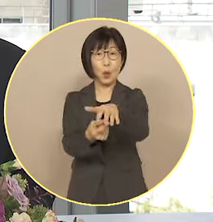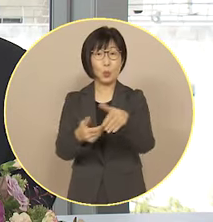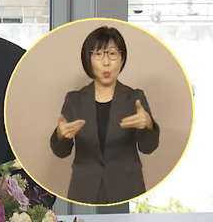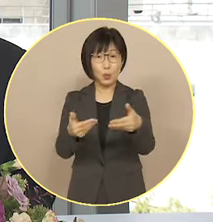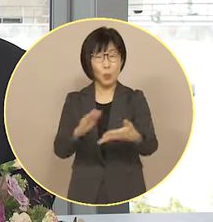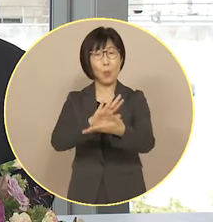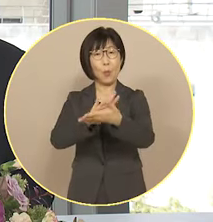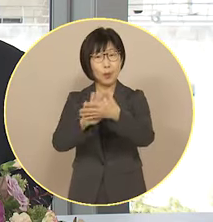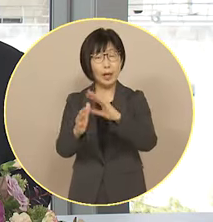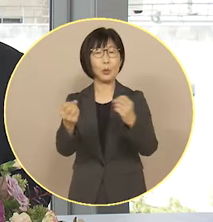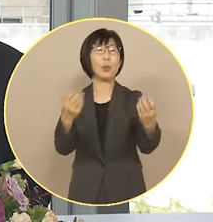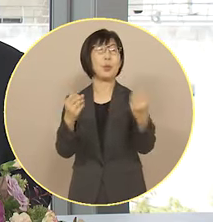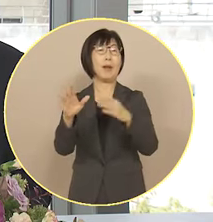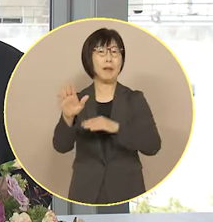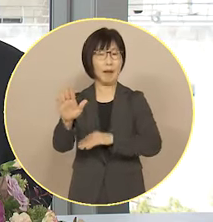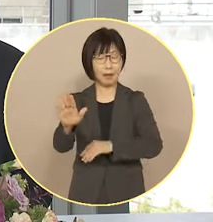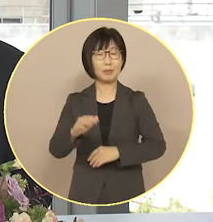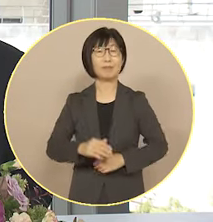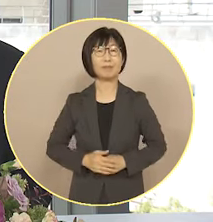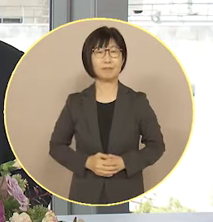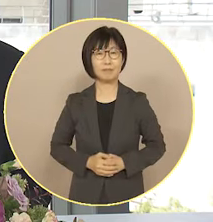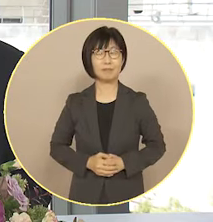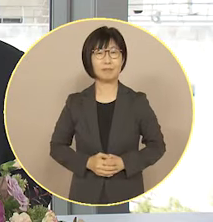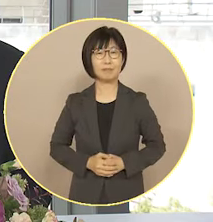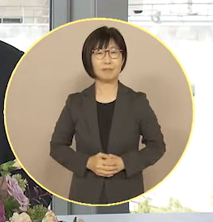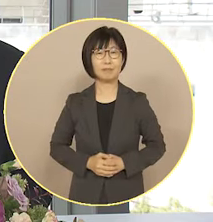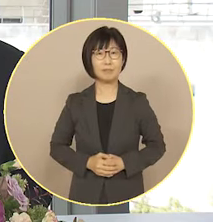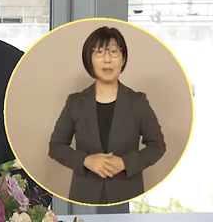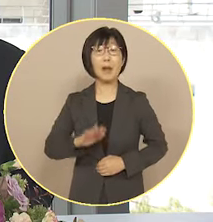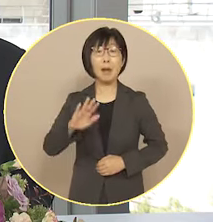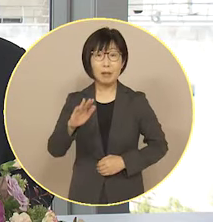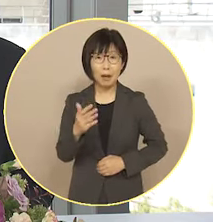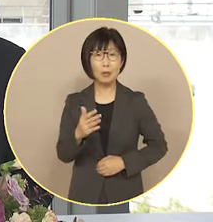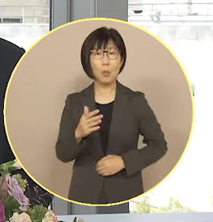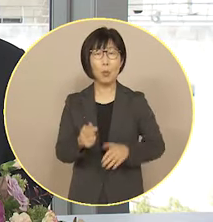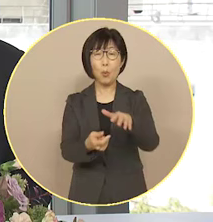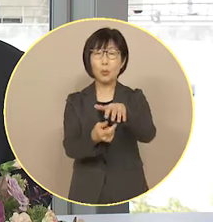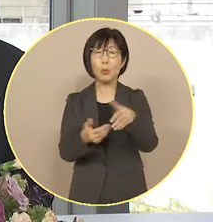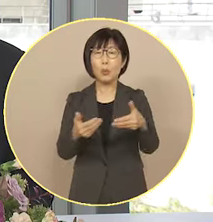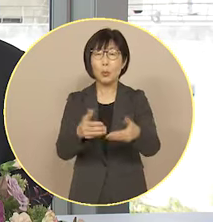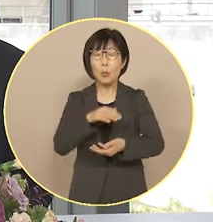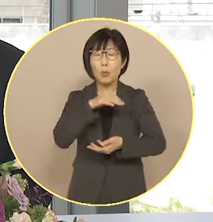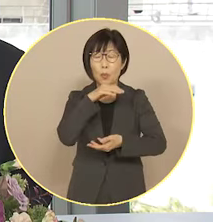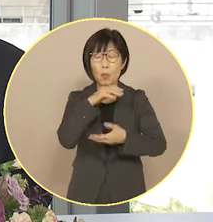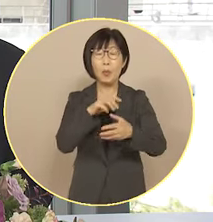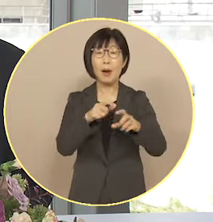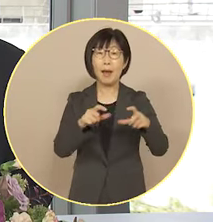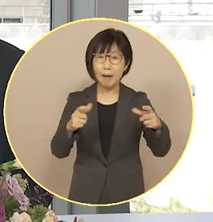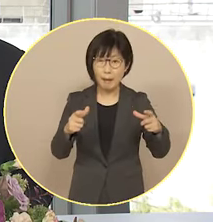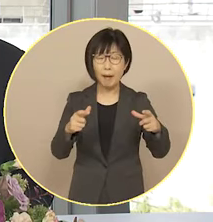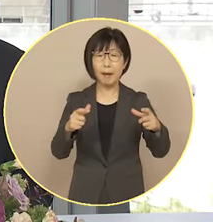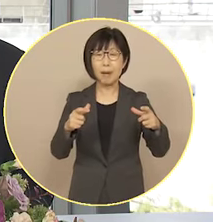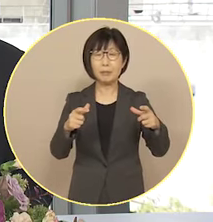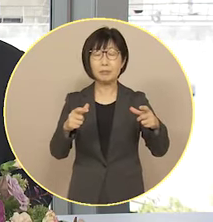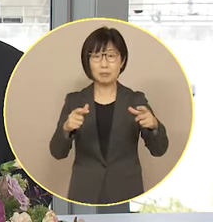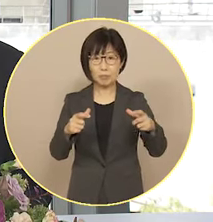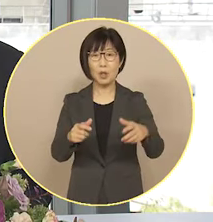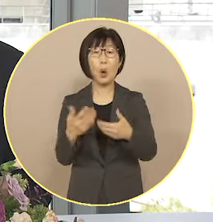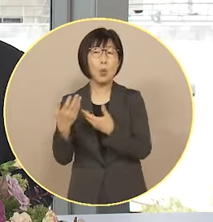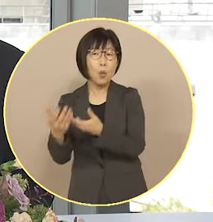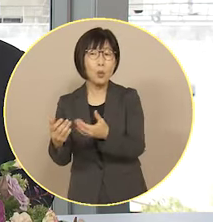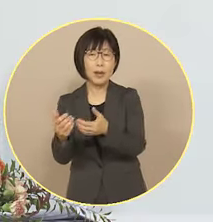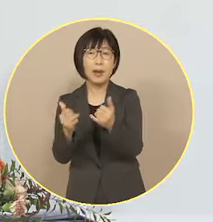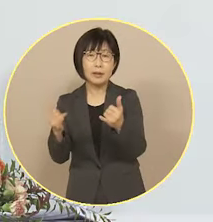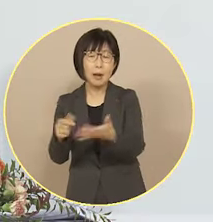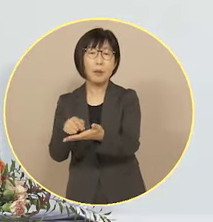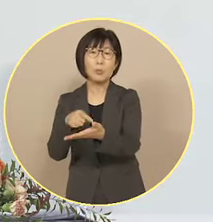農業権という風に言われてるんですけれどもしかし一方でえ担い手の高齢化でありますとか後継者